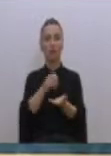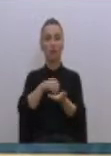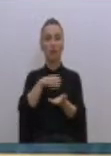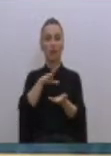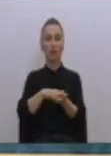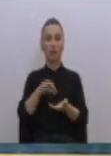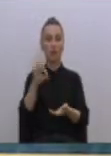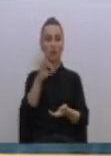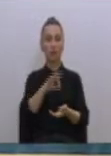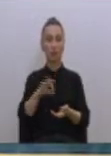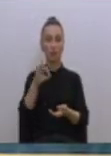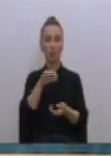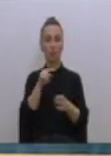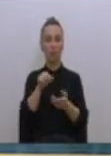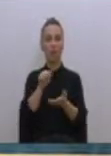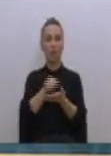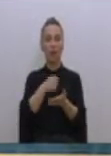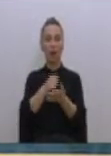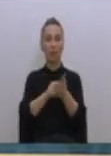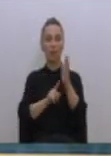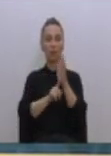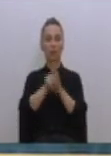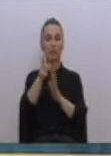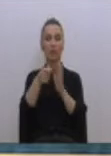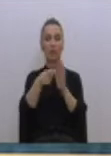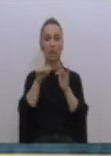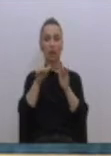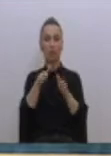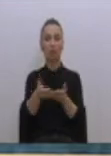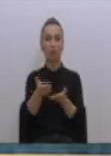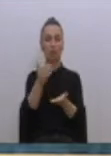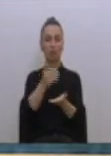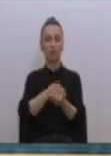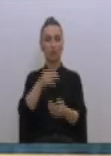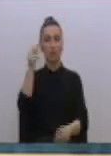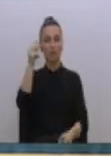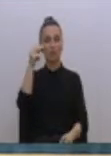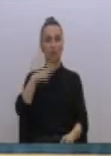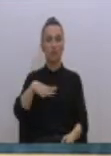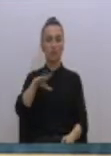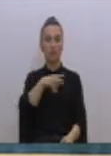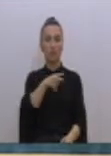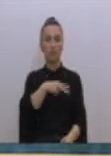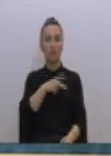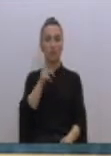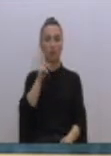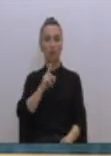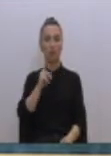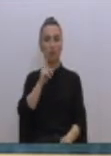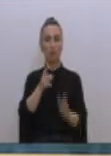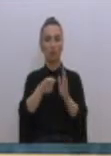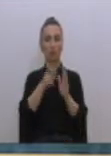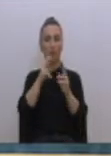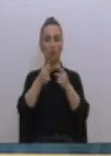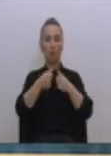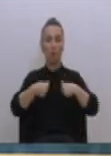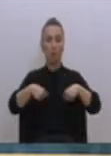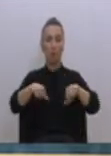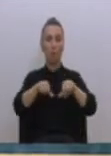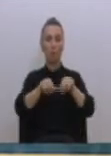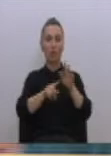registrații camo, dat scăbuli, gamut zebis, ședegebis, șestavleli, sakartos parlamentii zdroibiti, s-a gândit zebu comisiei,